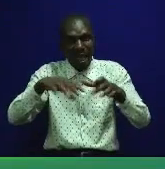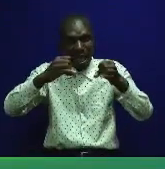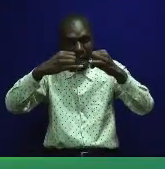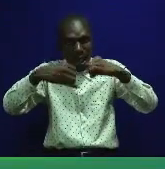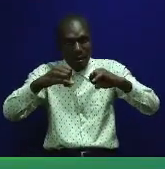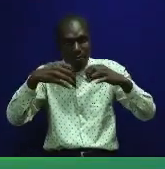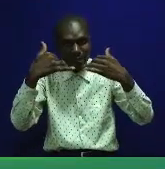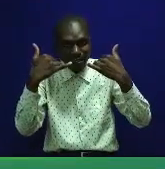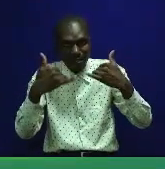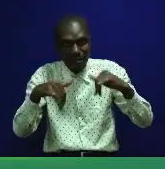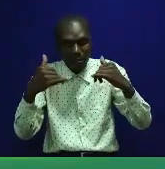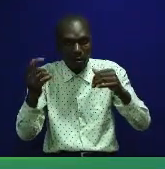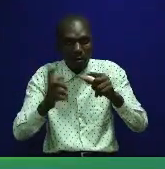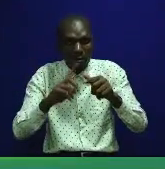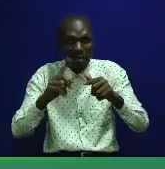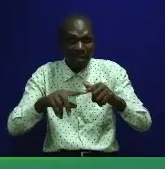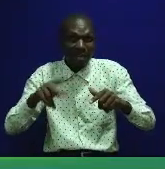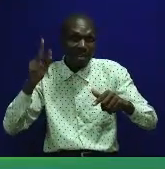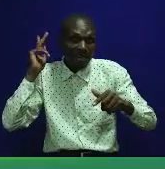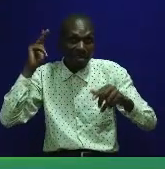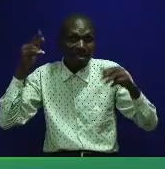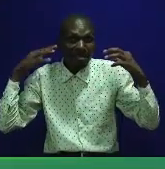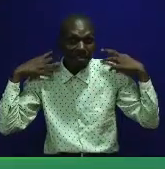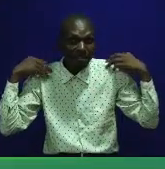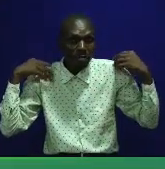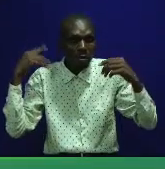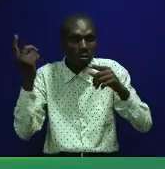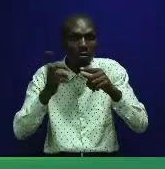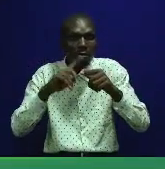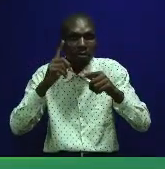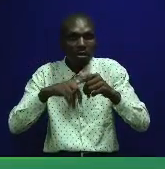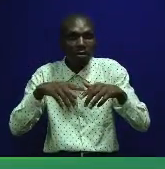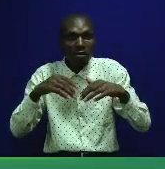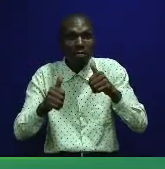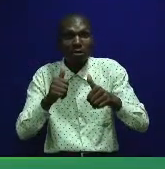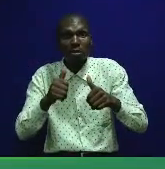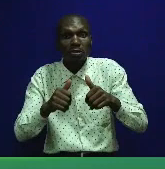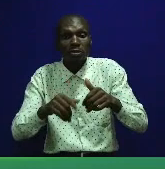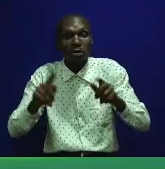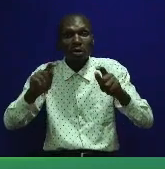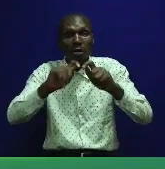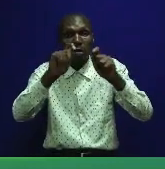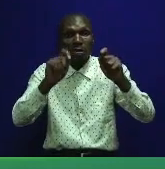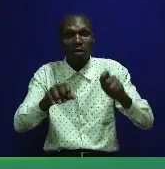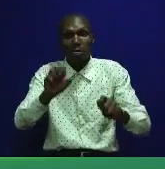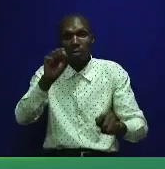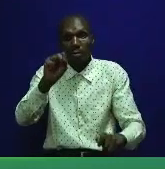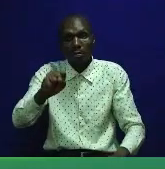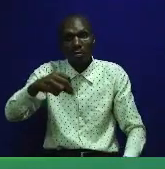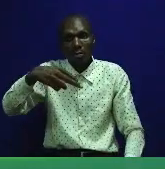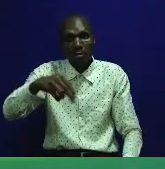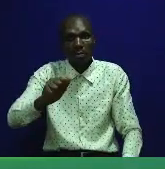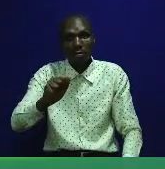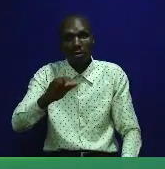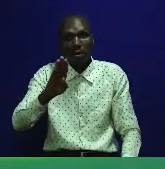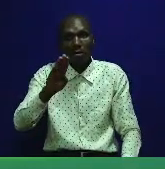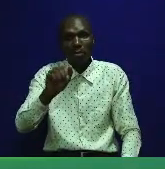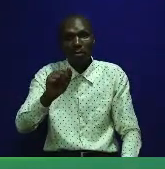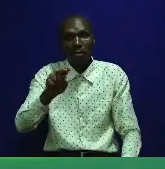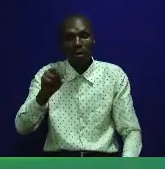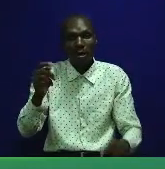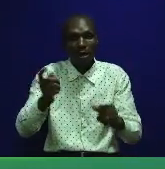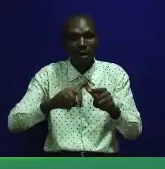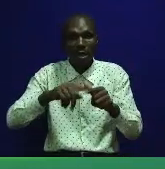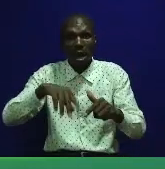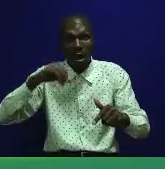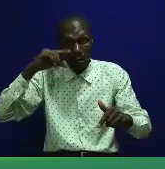ye chico sori ko ruase ke ti Kiagusi Stadium awase ko sori etaire te koroka ti team ya Shabana FC amone team ya Mombasa Elite asiki no